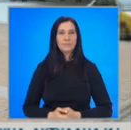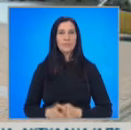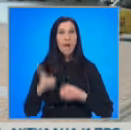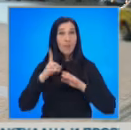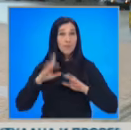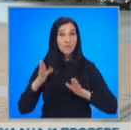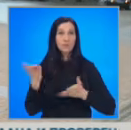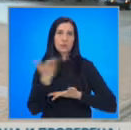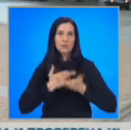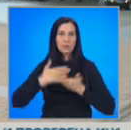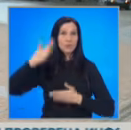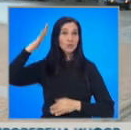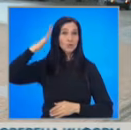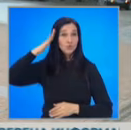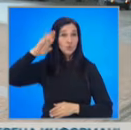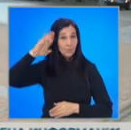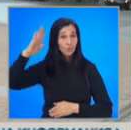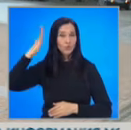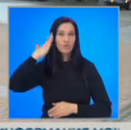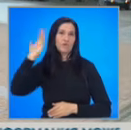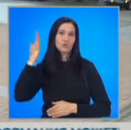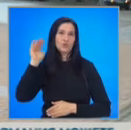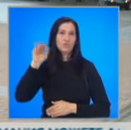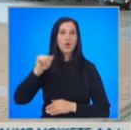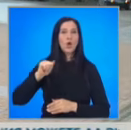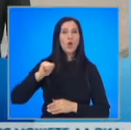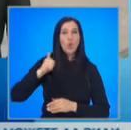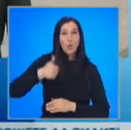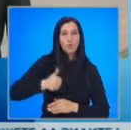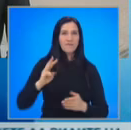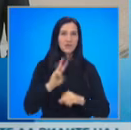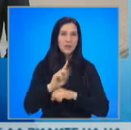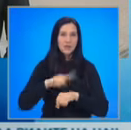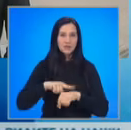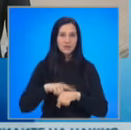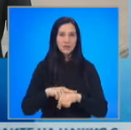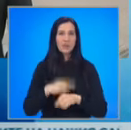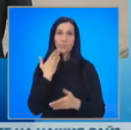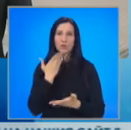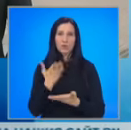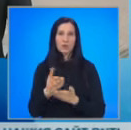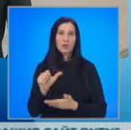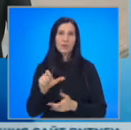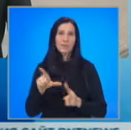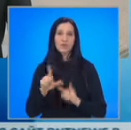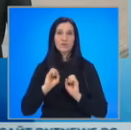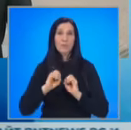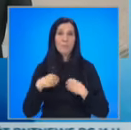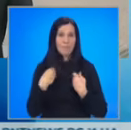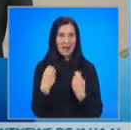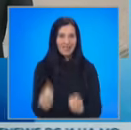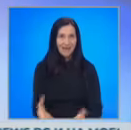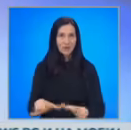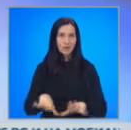Първото заседание на служебното правителство ще бъде утре в 13 часа. Сашо, благодаря ти, Александър Марков, за предаването и приемането на